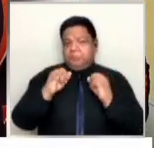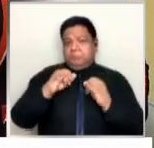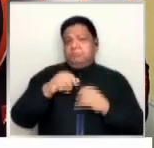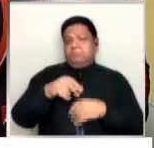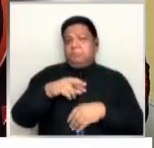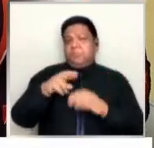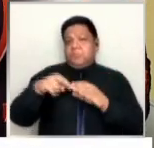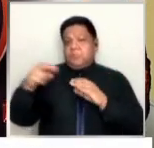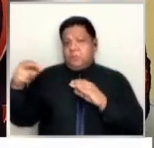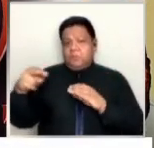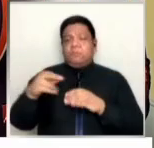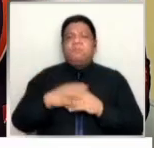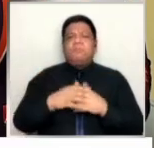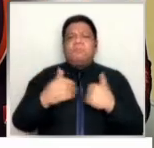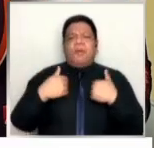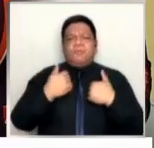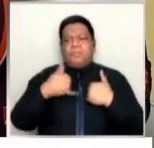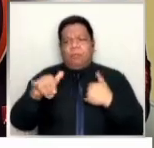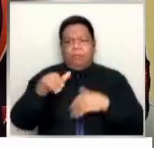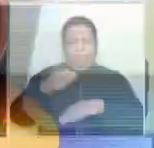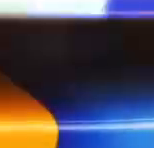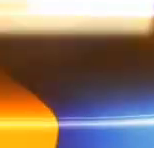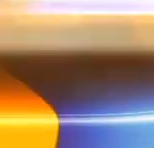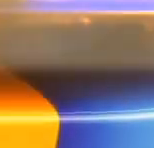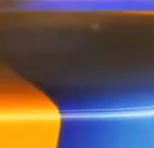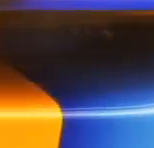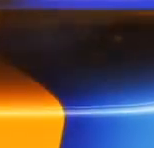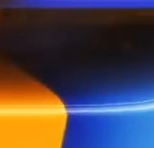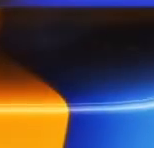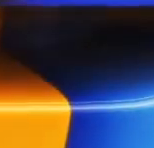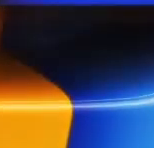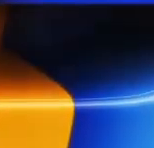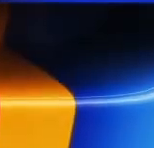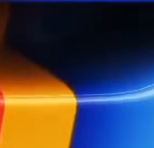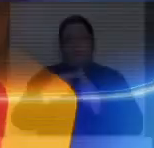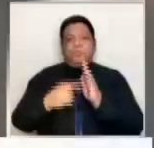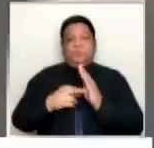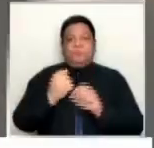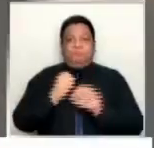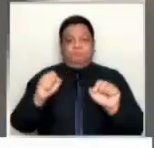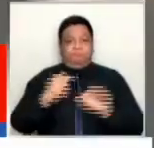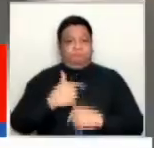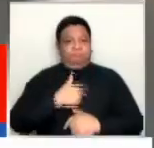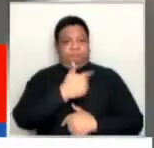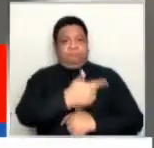health protocol. May unang balita si Bam Alegre. Bam, good morning.